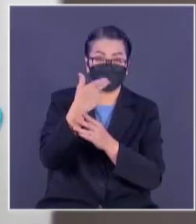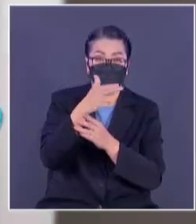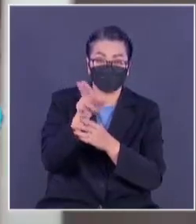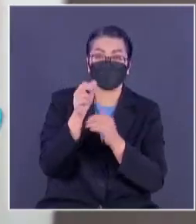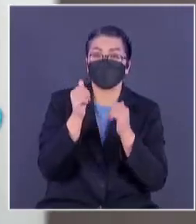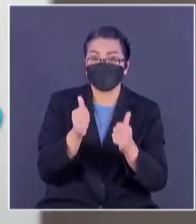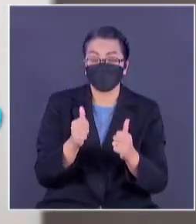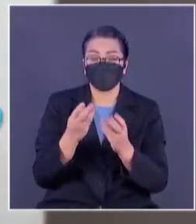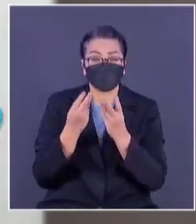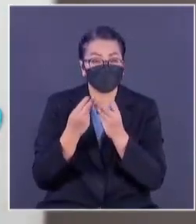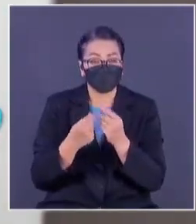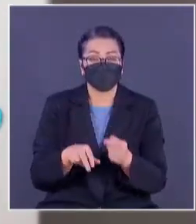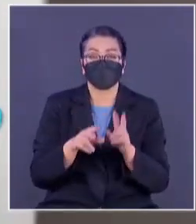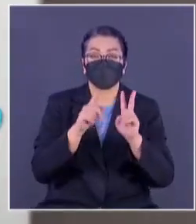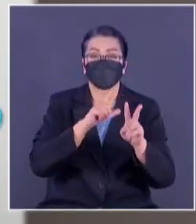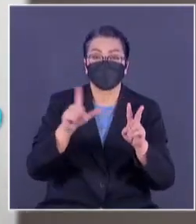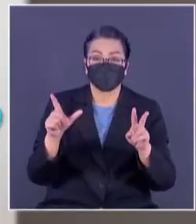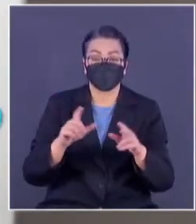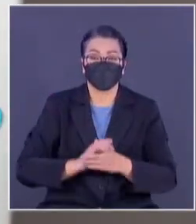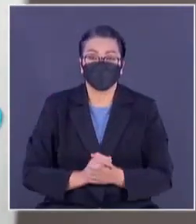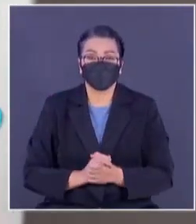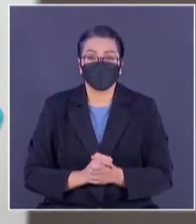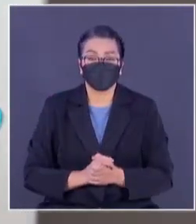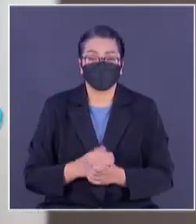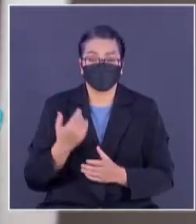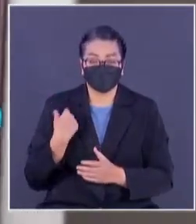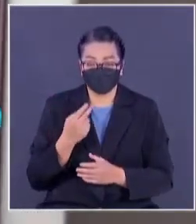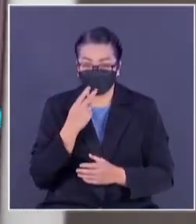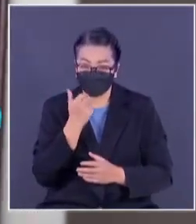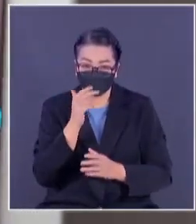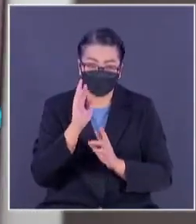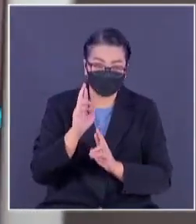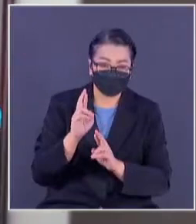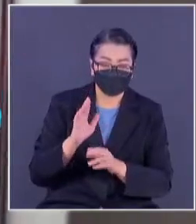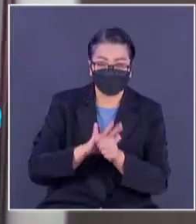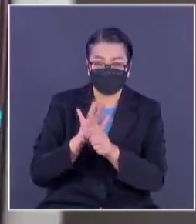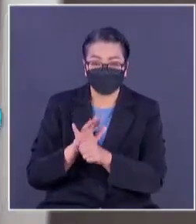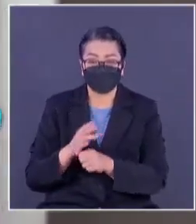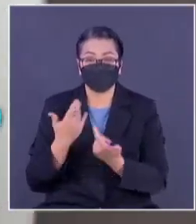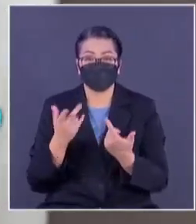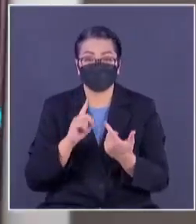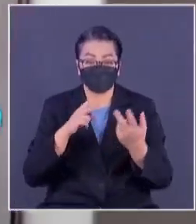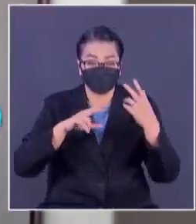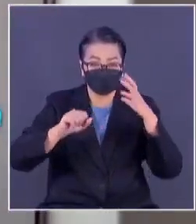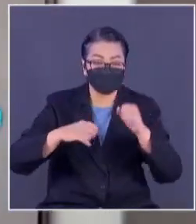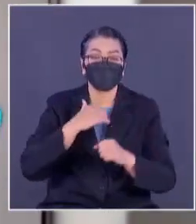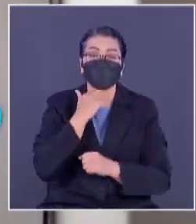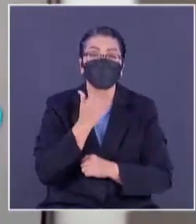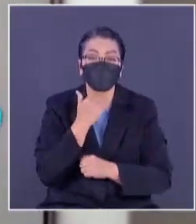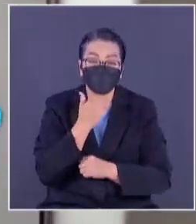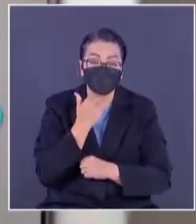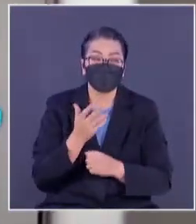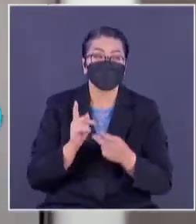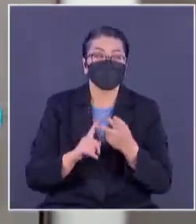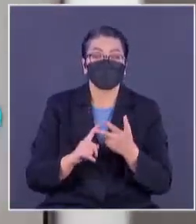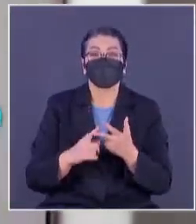camera ความละเอียดอยู่ที่2ล้านพิกเซลมีการรักษาความปลอดภัยแบบเรียลไทม์ผ่านการตรวจจับเสียงนอกจากนี้